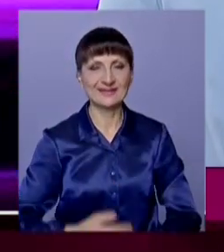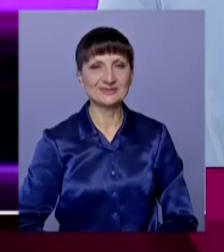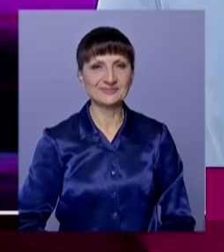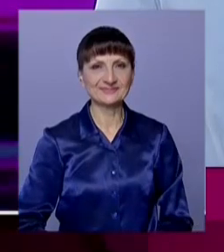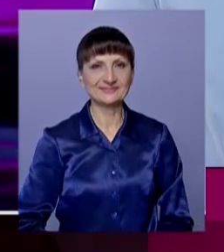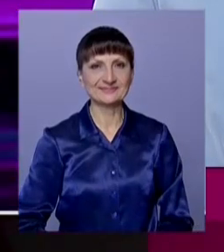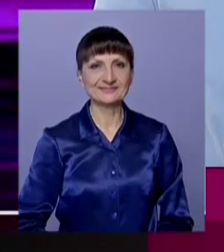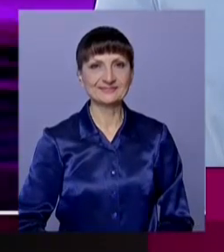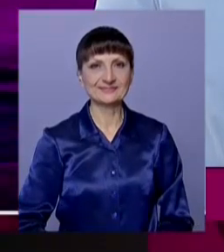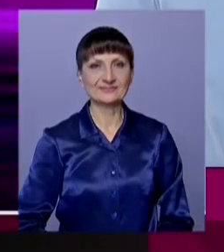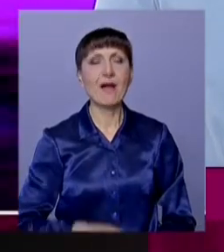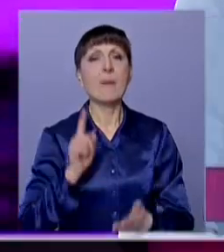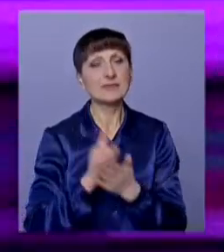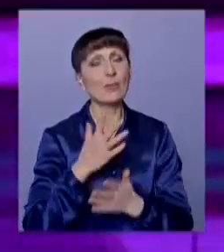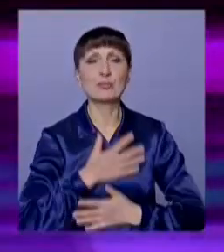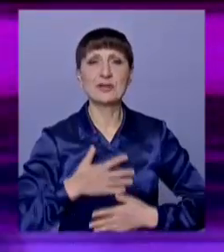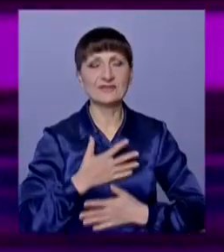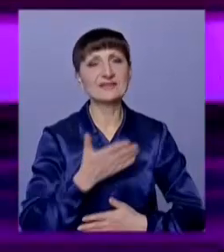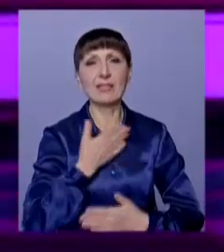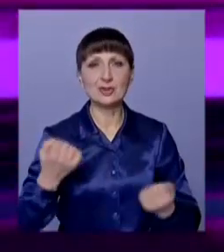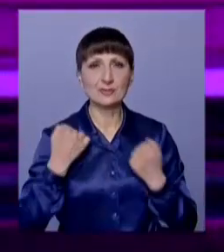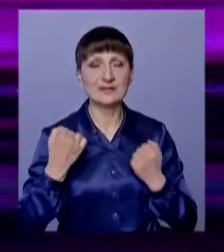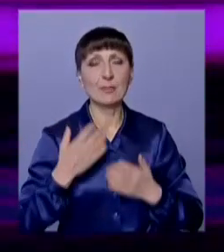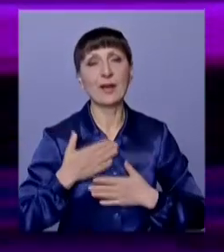вам слово. Обязательно будем болеть за наших.